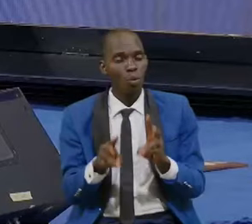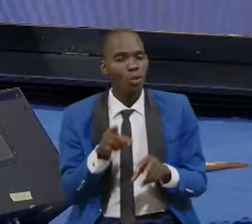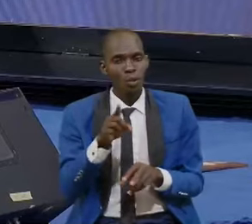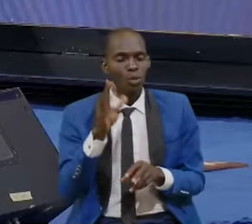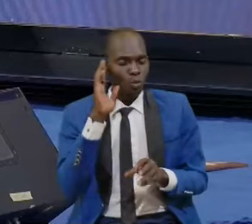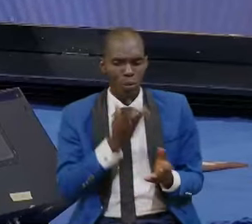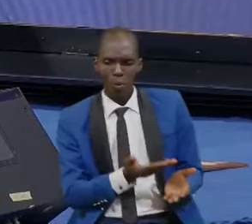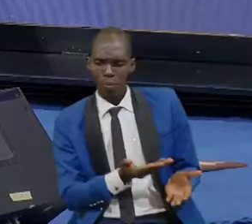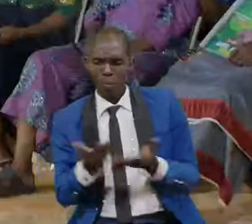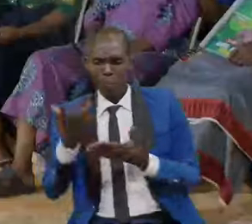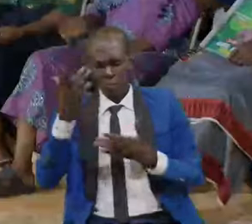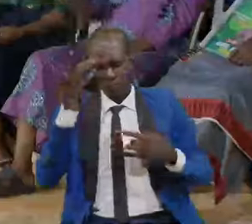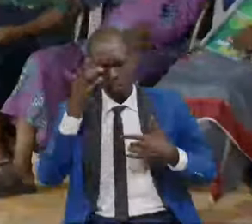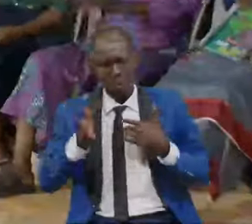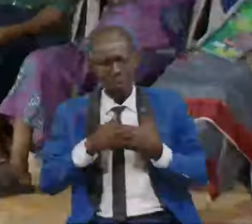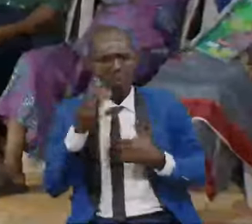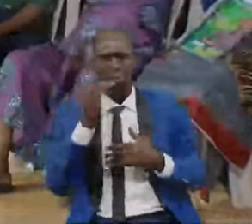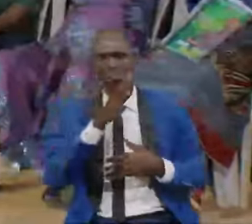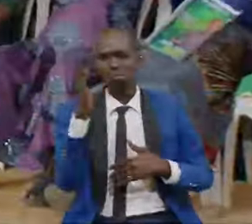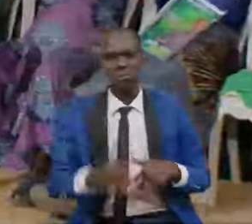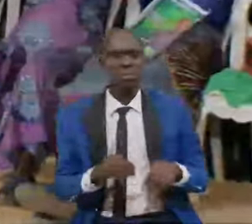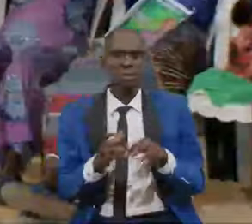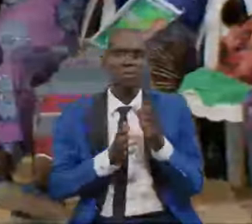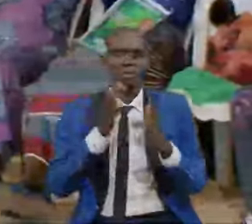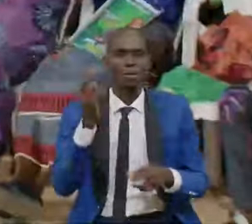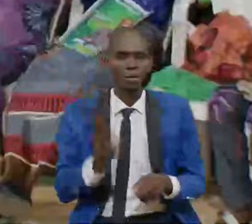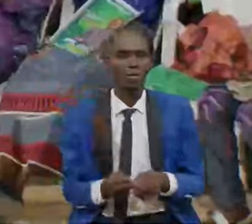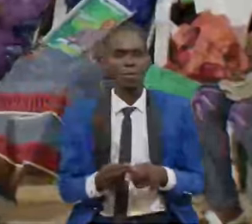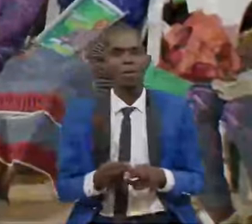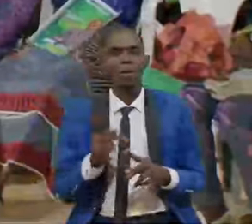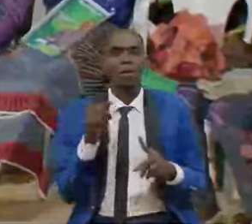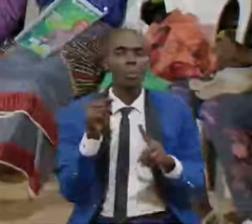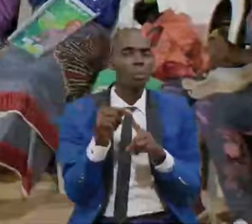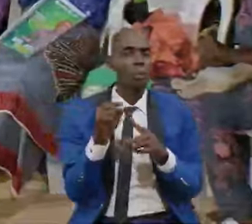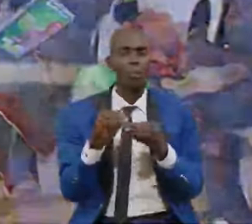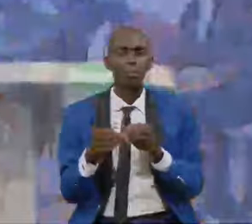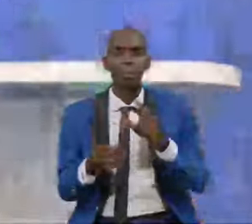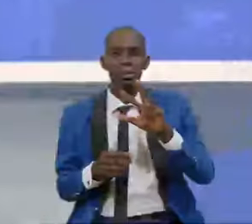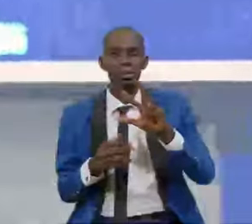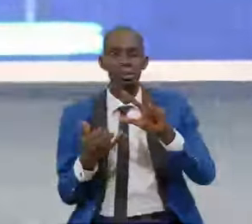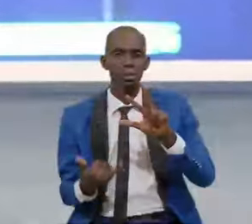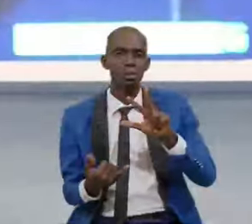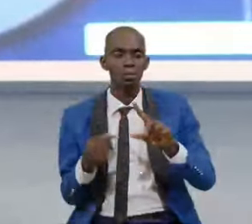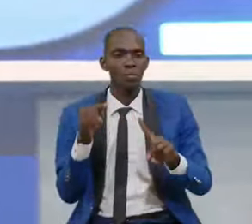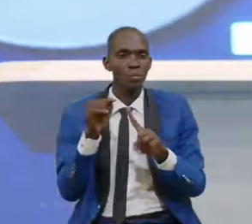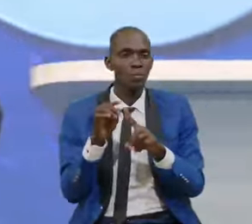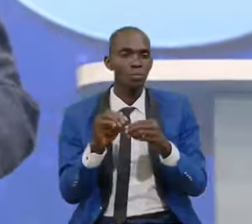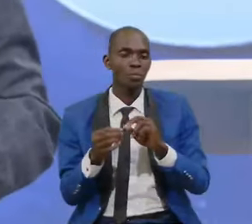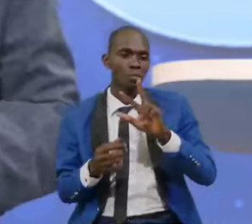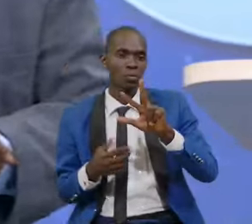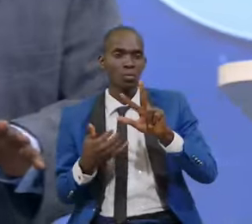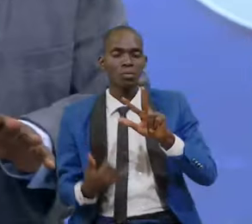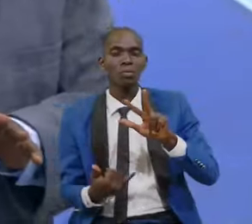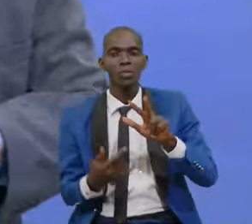Ce n'est pas possible que tu repartes ici avec la maladie. Troisième point maintenant. Troisième point.